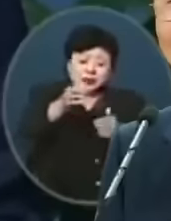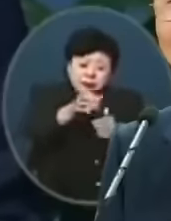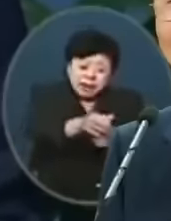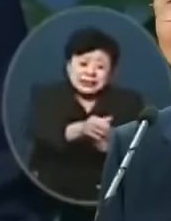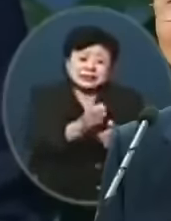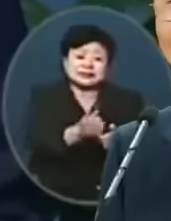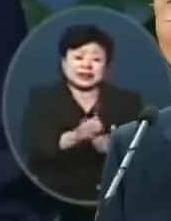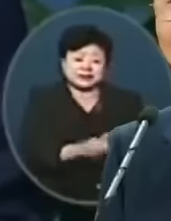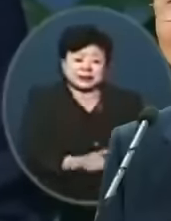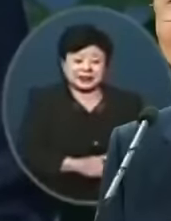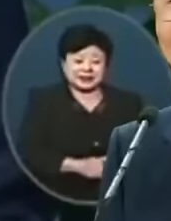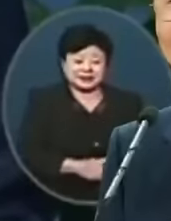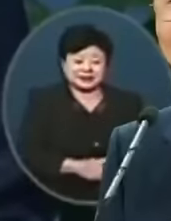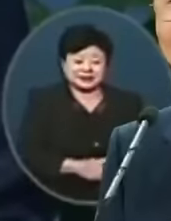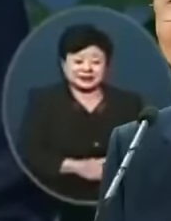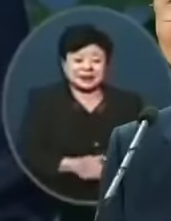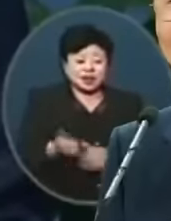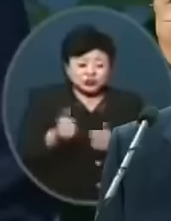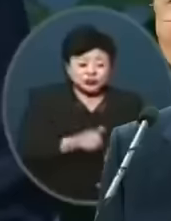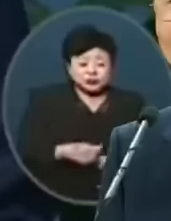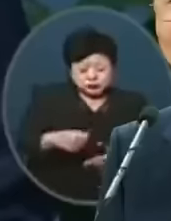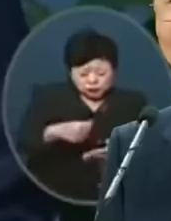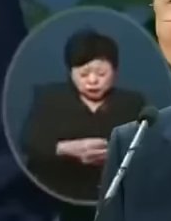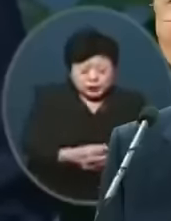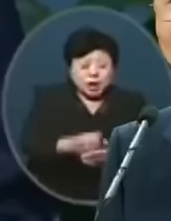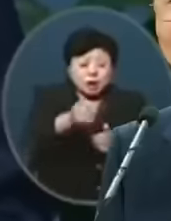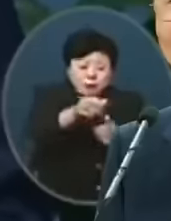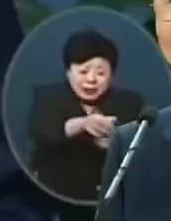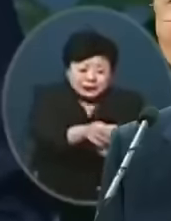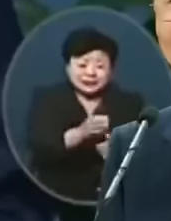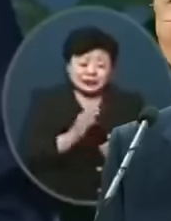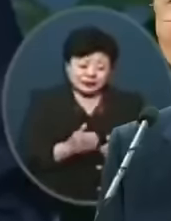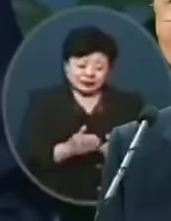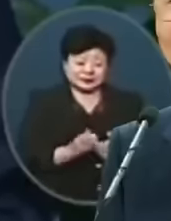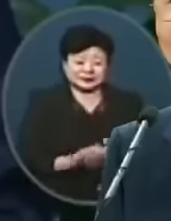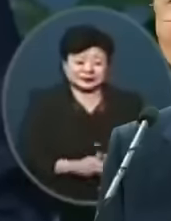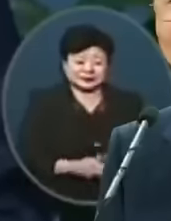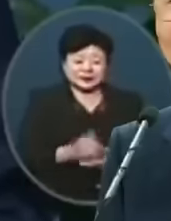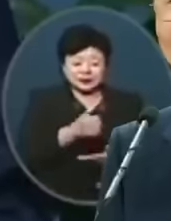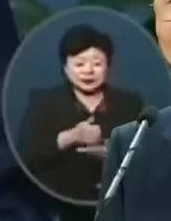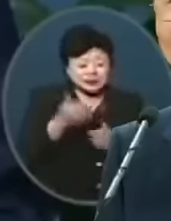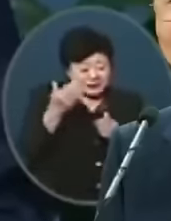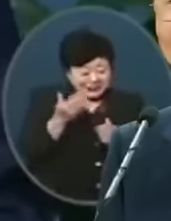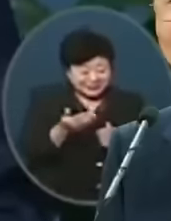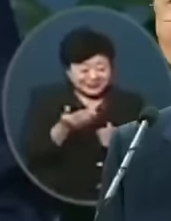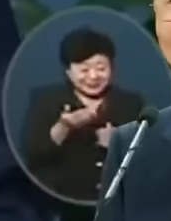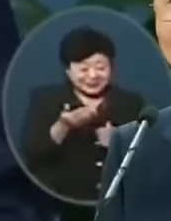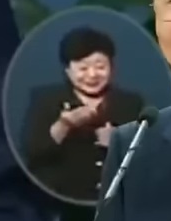맡기십시오. 죽음은 죽으리다고 맡기십시오. 주님께서